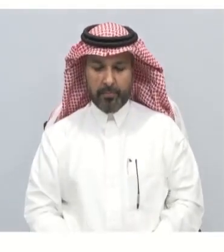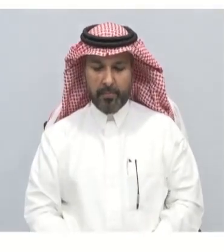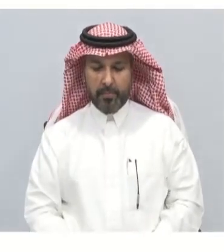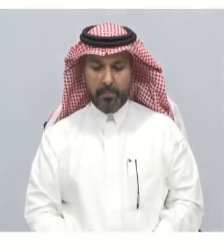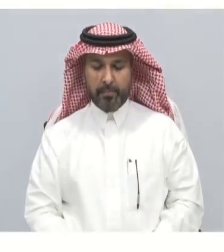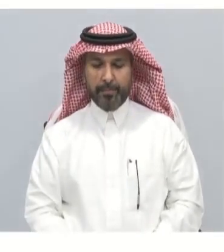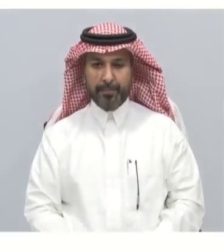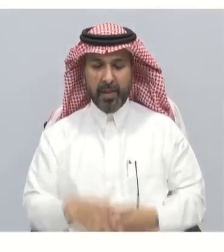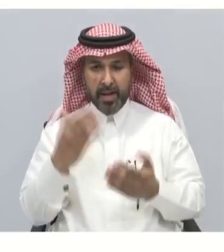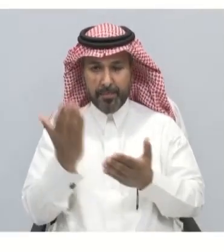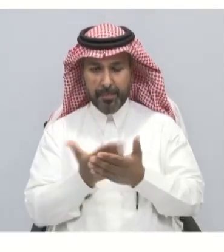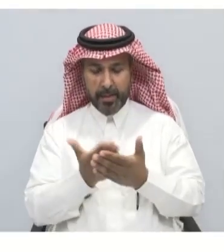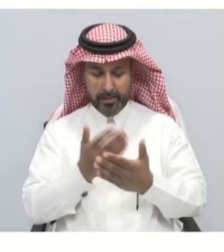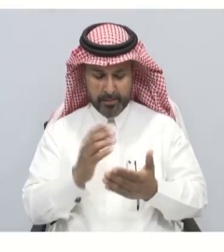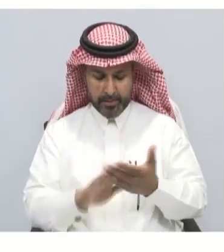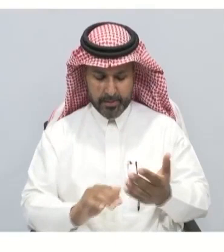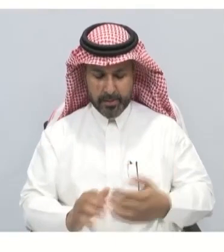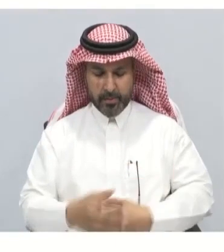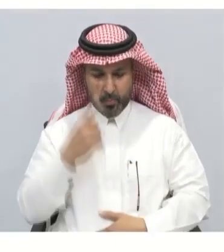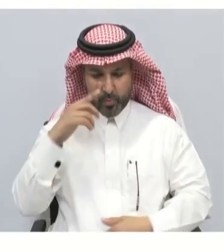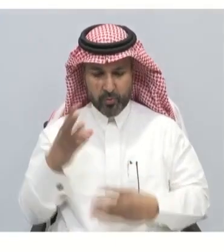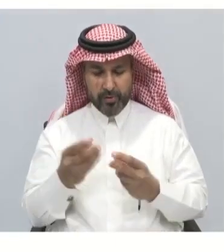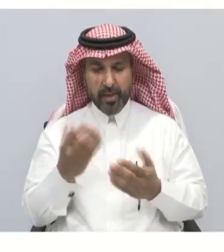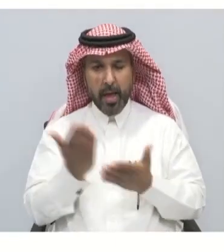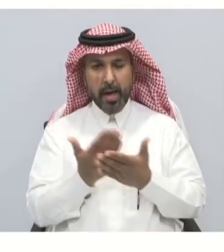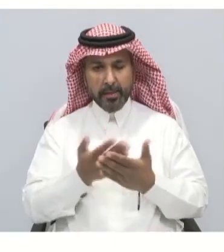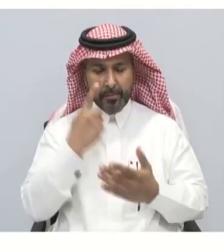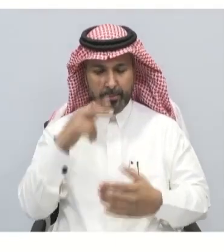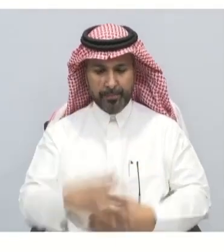نشوف الان راح نخطط طبعا راح ننشئ نموذجا